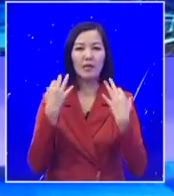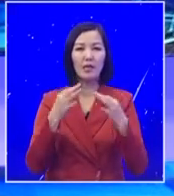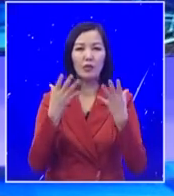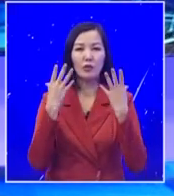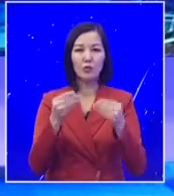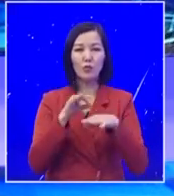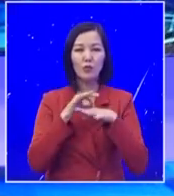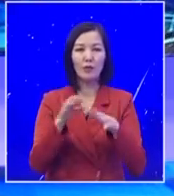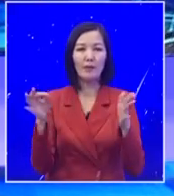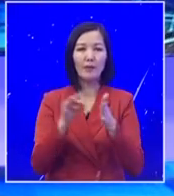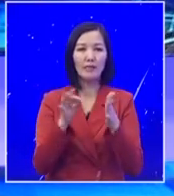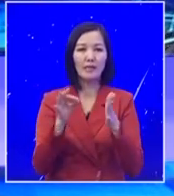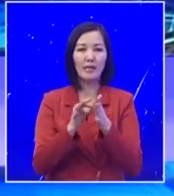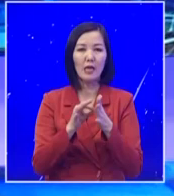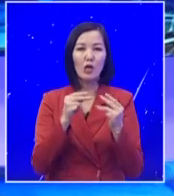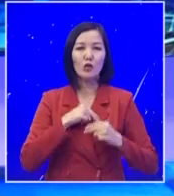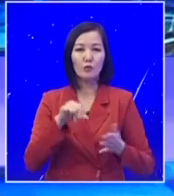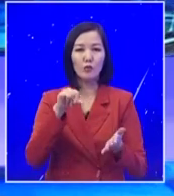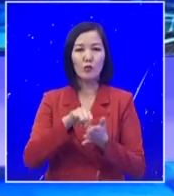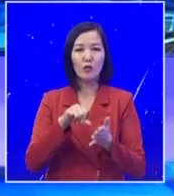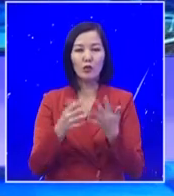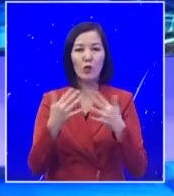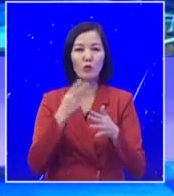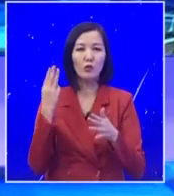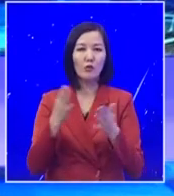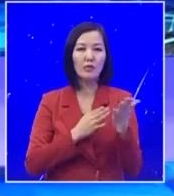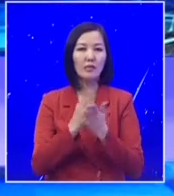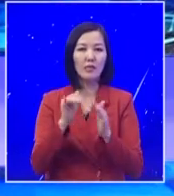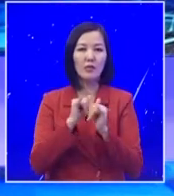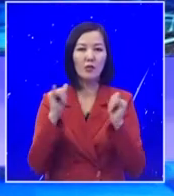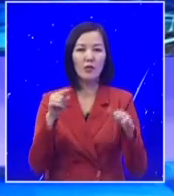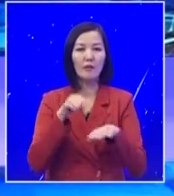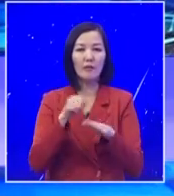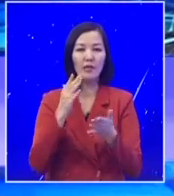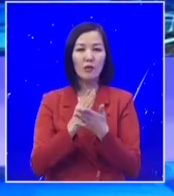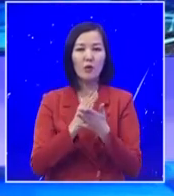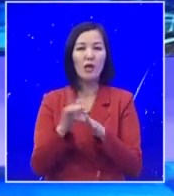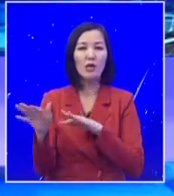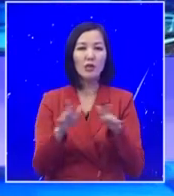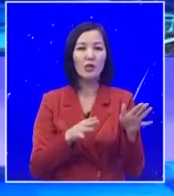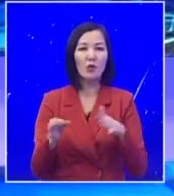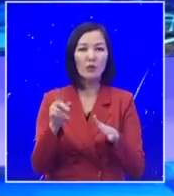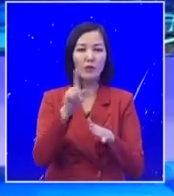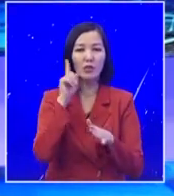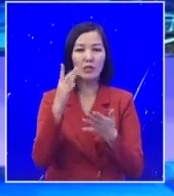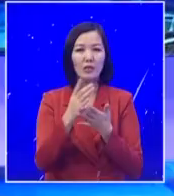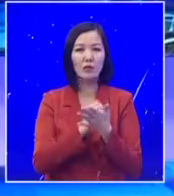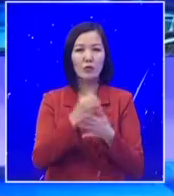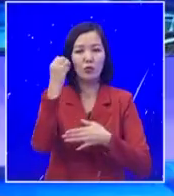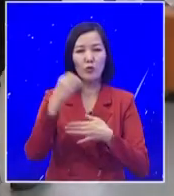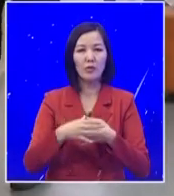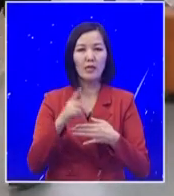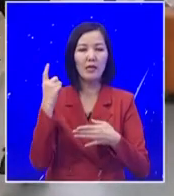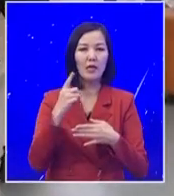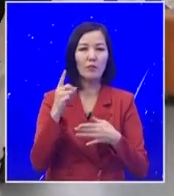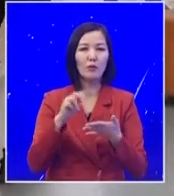Мақсаты жастардың мамандыққа сай жұмысқа орналасуы мен ауыл шаруашылығы саласының ілгерілеуіне ықпал ету. Шарада облыстық жастар ресурстық орталығы